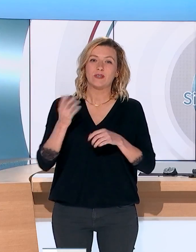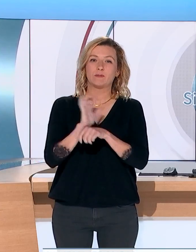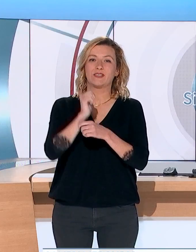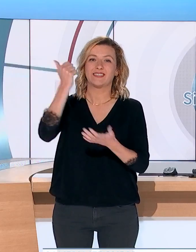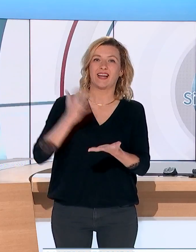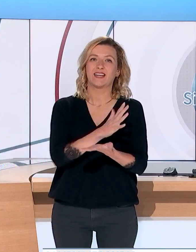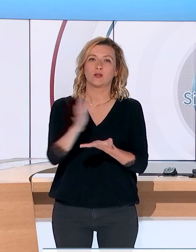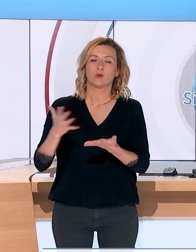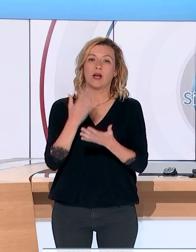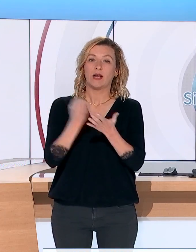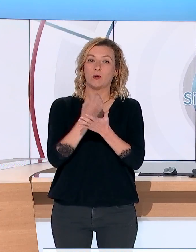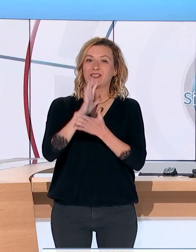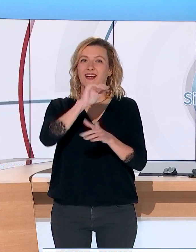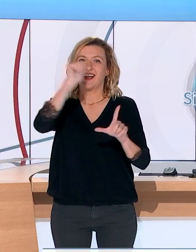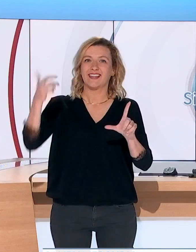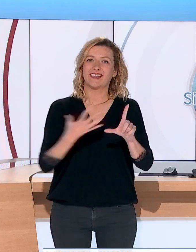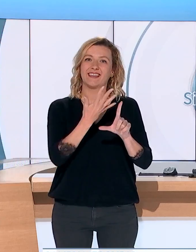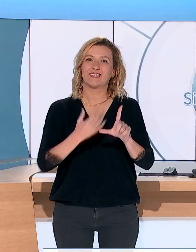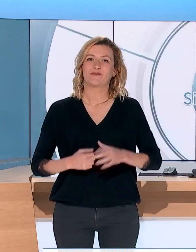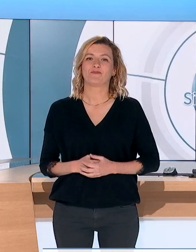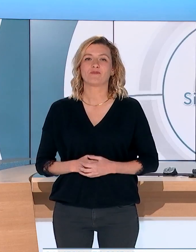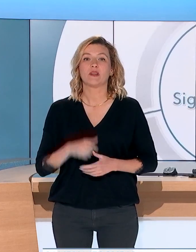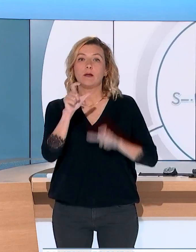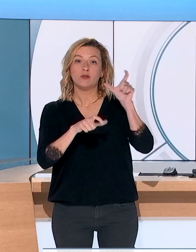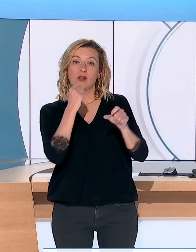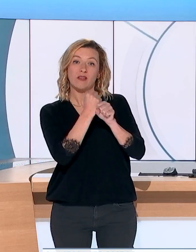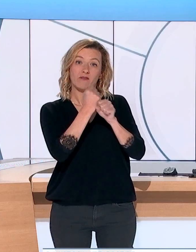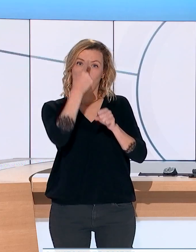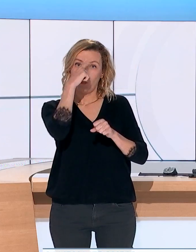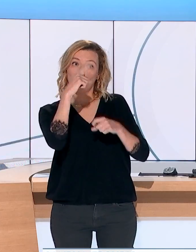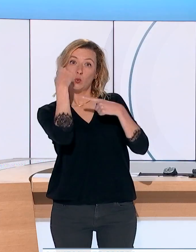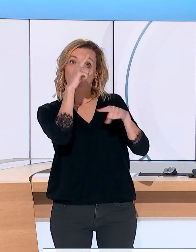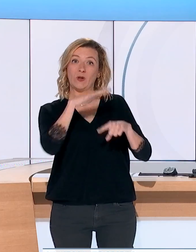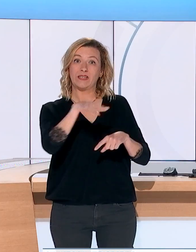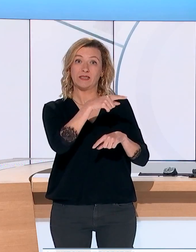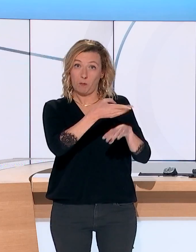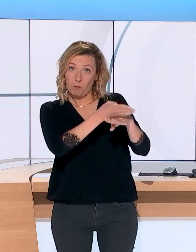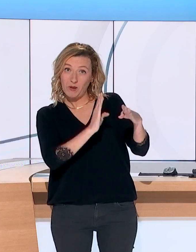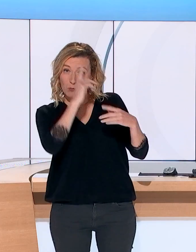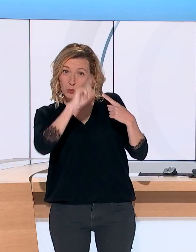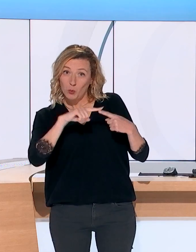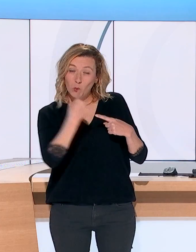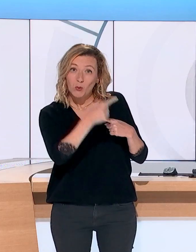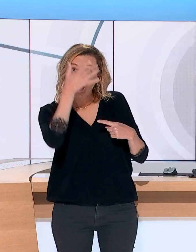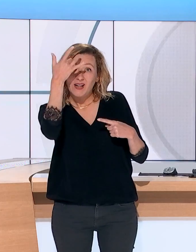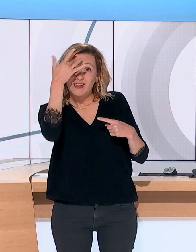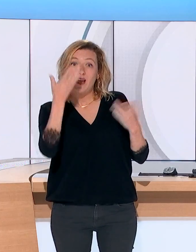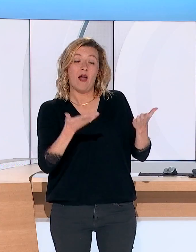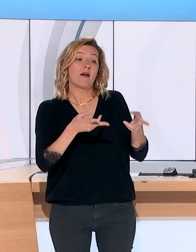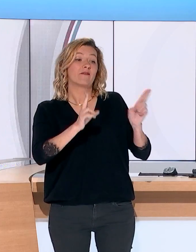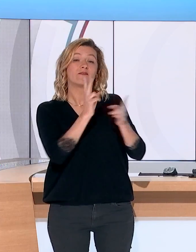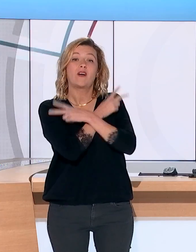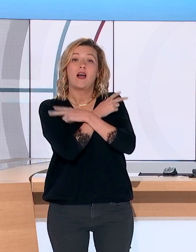Bonjour, bienvenue dans Signes d'Actu, l'actualité en langue des signes en Nouvelle-Aquitaine. Les professionnels du tourisme sont-ils prêts pour la